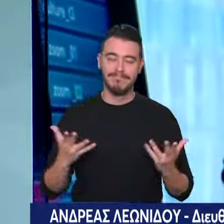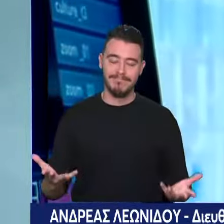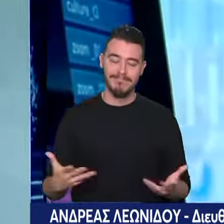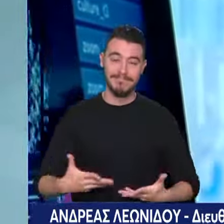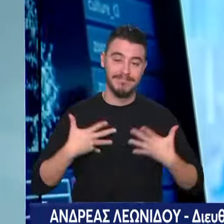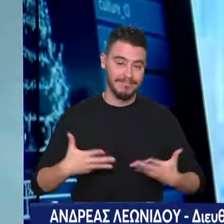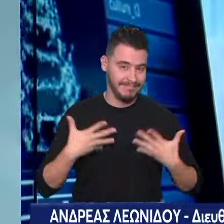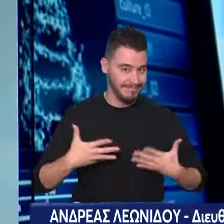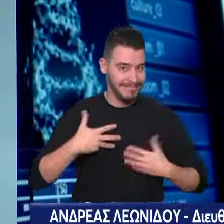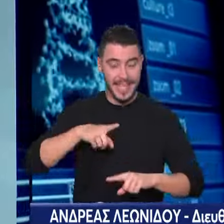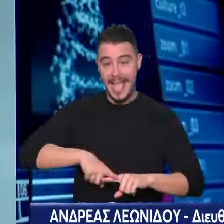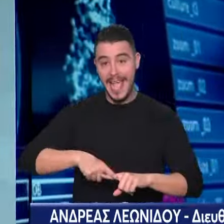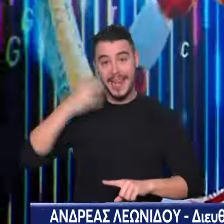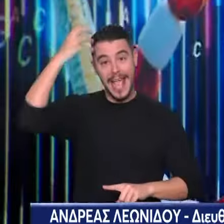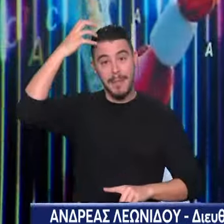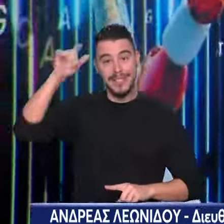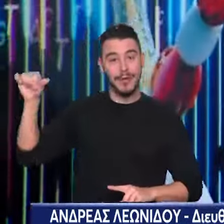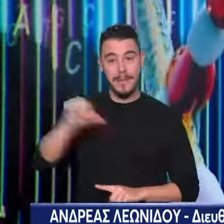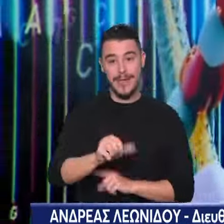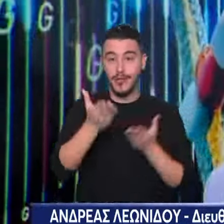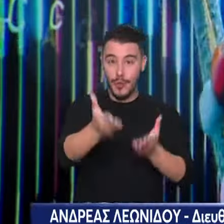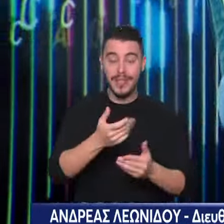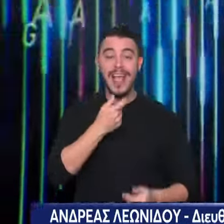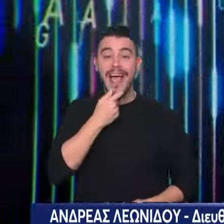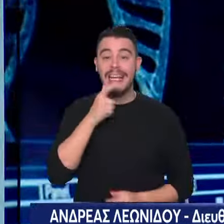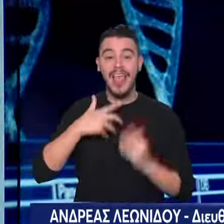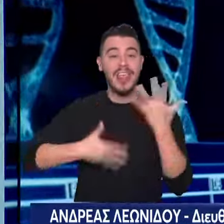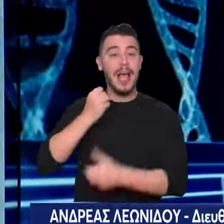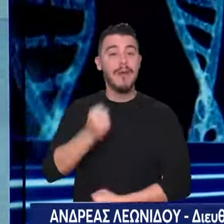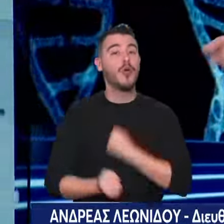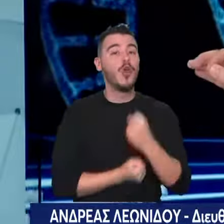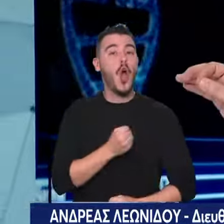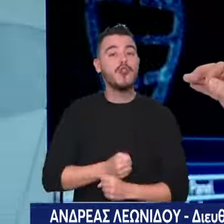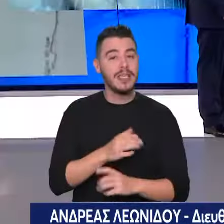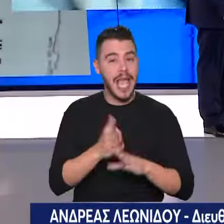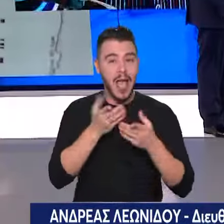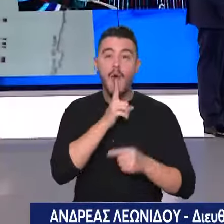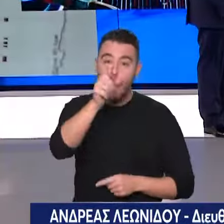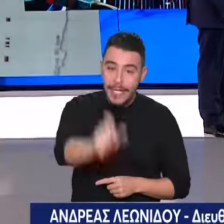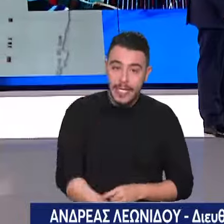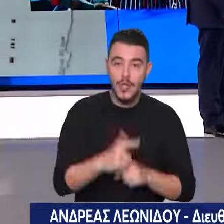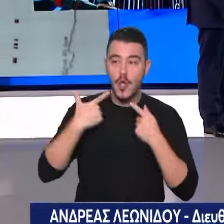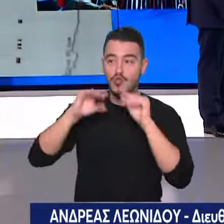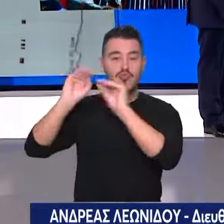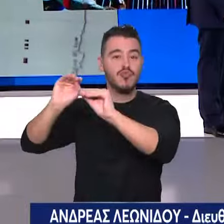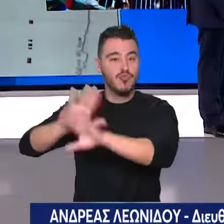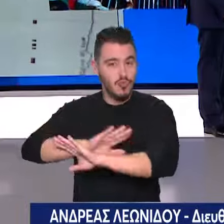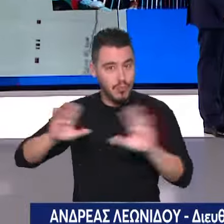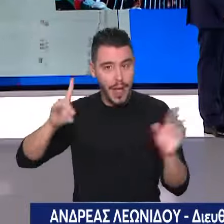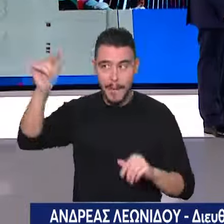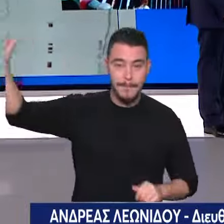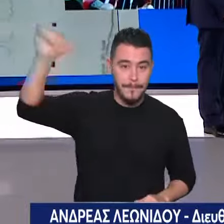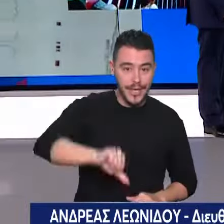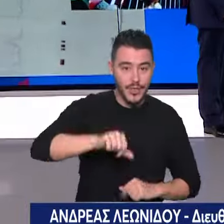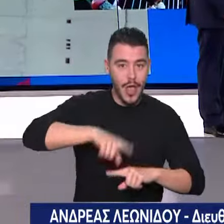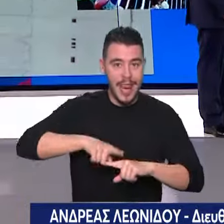Είπατε, ήσασταν πόσα χρόνια στο Ηνωμένο Βασίλειο? Ήμουν 15 χρόνια στο Ηνωμένο Βασίλειο. Ένας άνθρωπος λοιπόν 15 χρόνια. Σωστά. Μετά που γυρνάει στην πατρίδα, είναι ένα